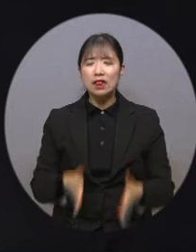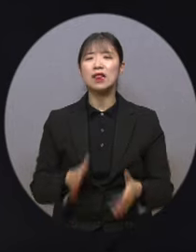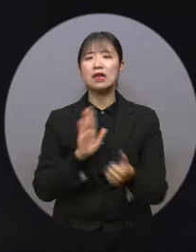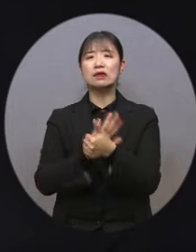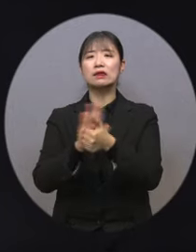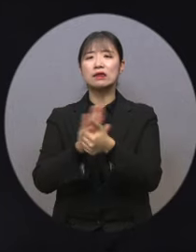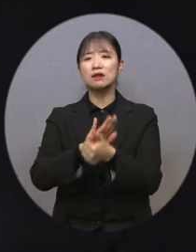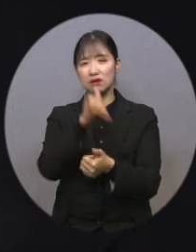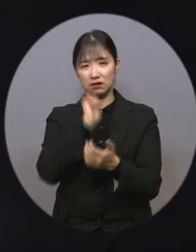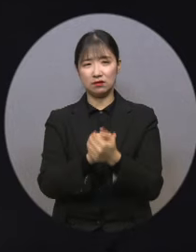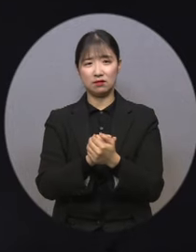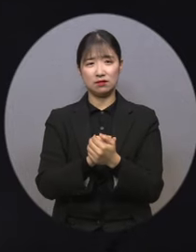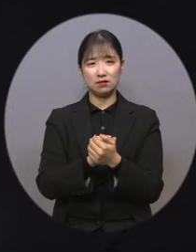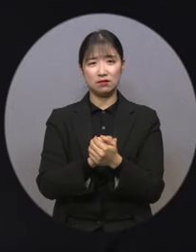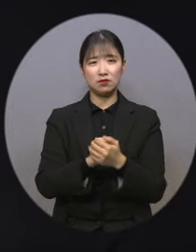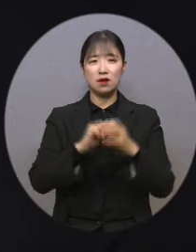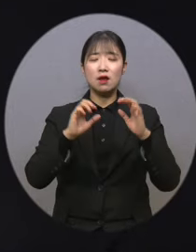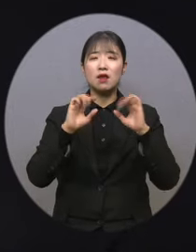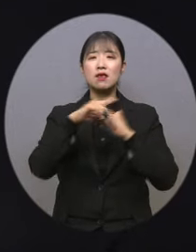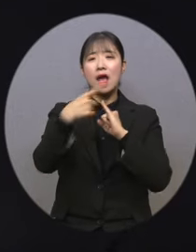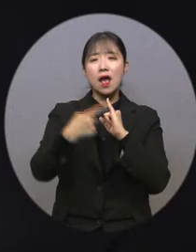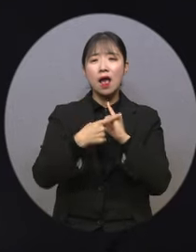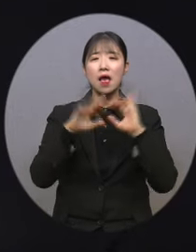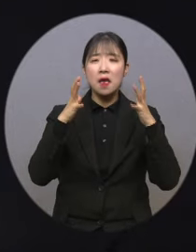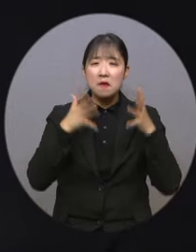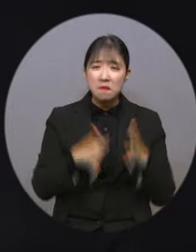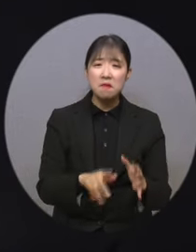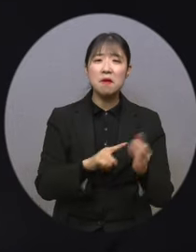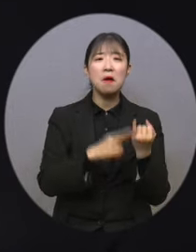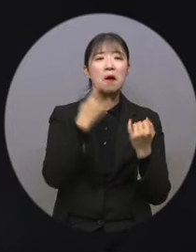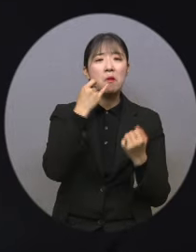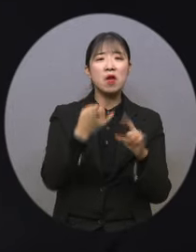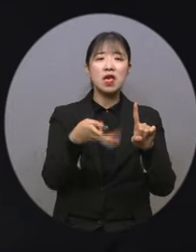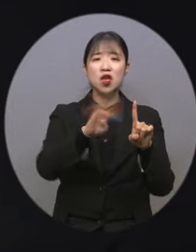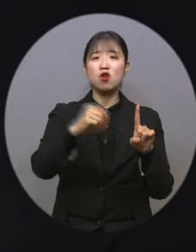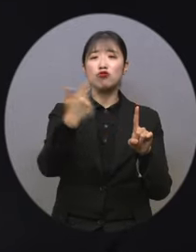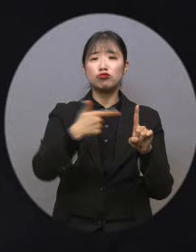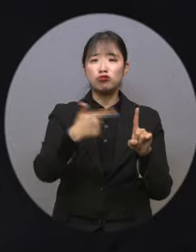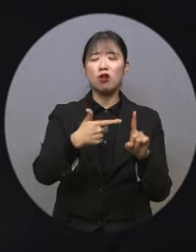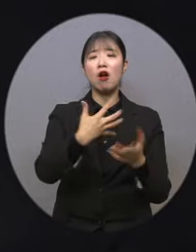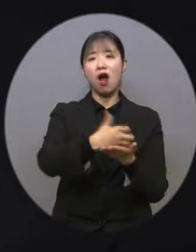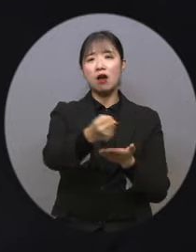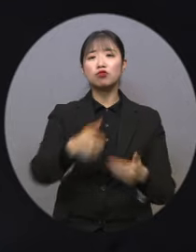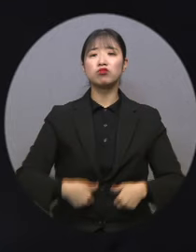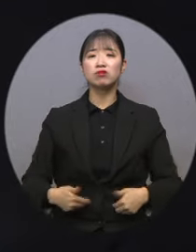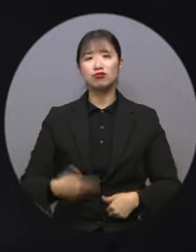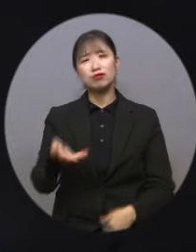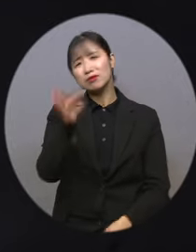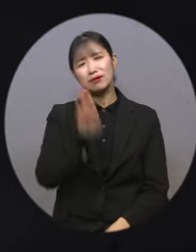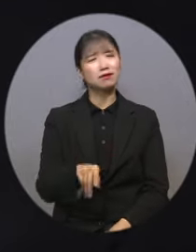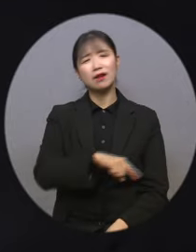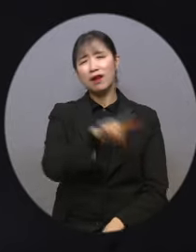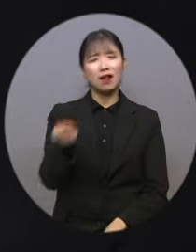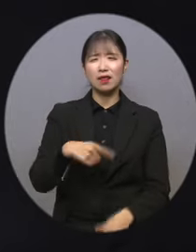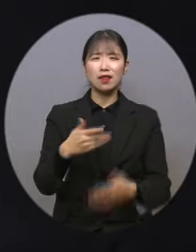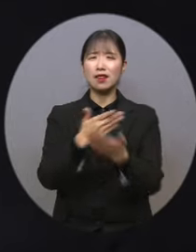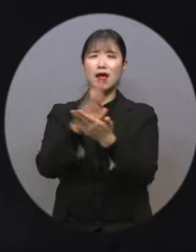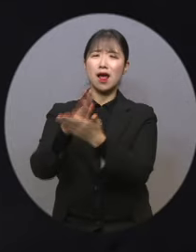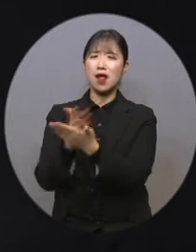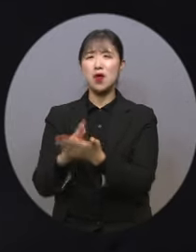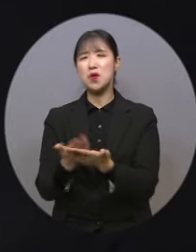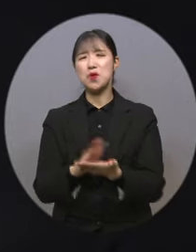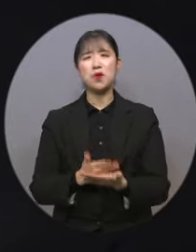산모가 1억 6천 시까지 가야될 돈인데 하나도 안주고 다 서버린 16개 부처 간 오나 가지고 출산